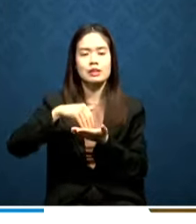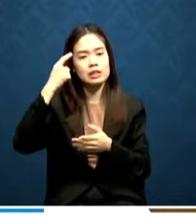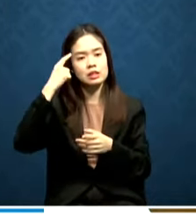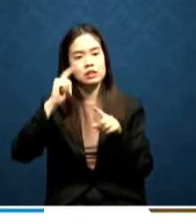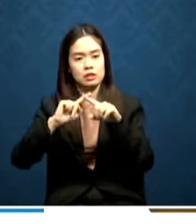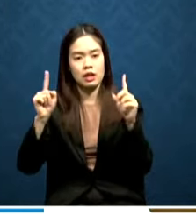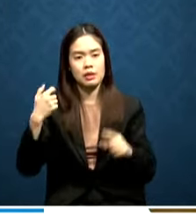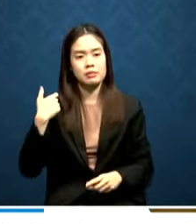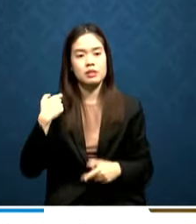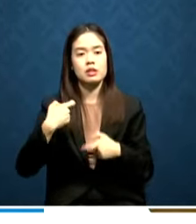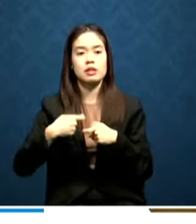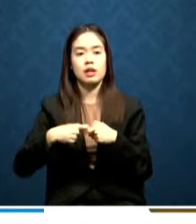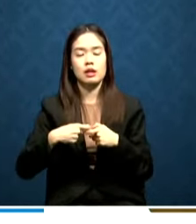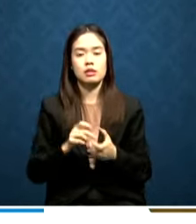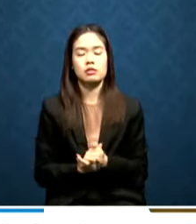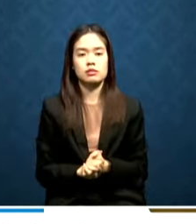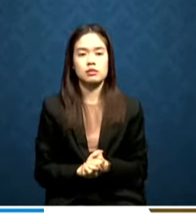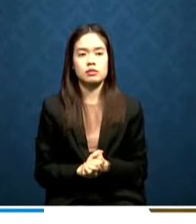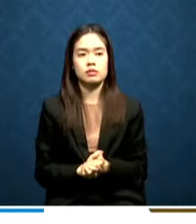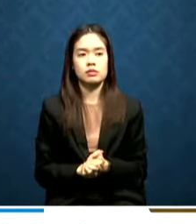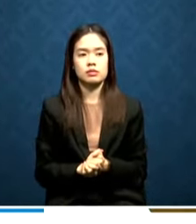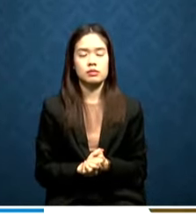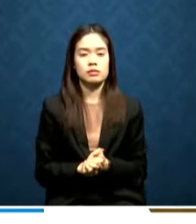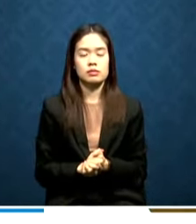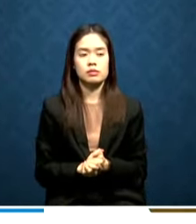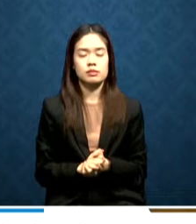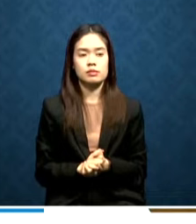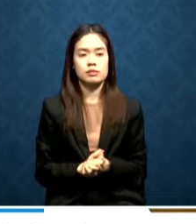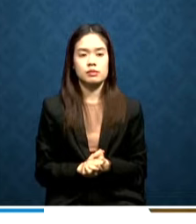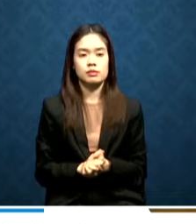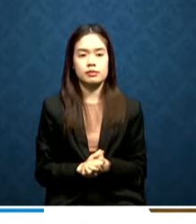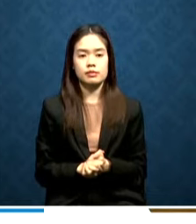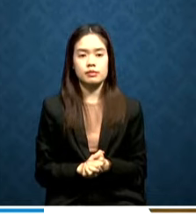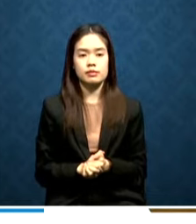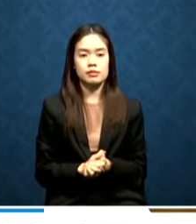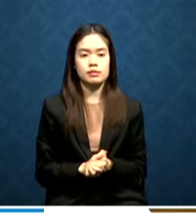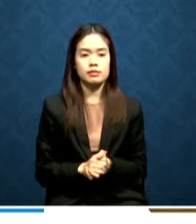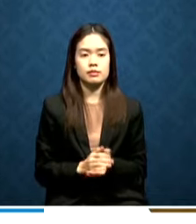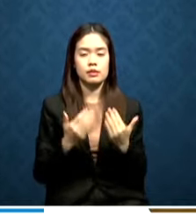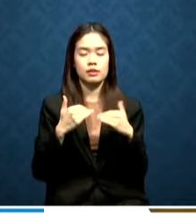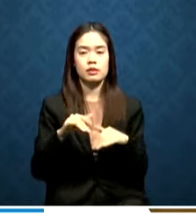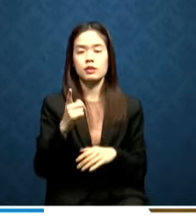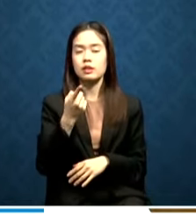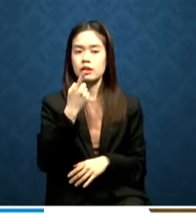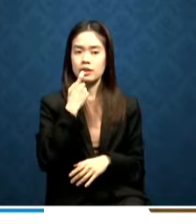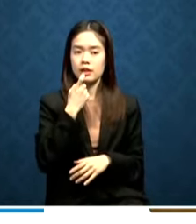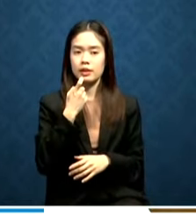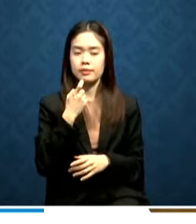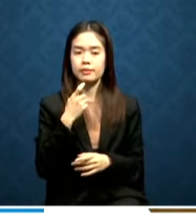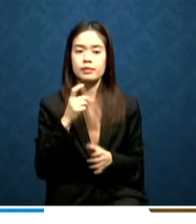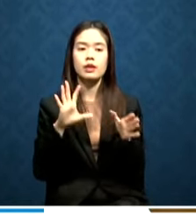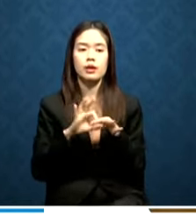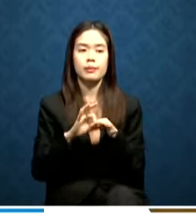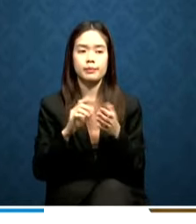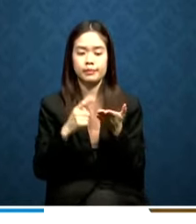กันดังนั้นเนี่ยก็เลยถอดตรงนี้ออกครับส่วนอีกเรื่องหนึ่งก็คือว่าเรื่องคำถามที่ว่าถามปรึกษา